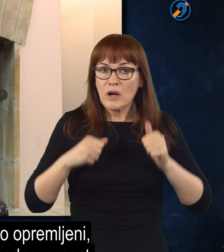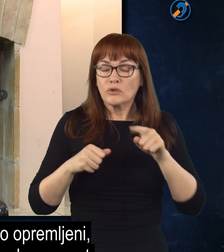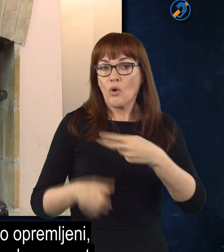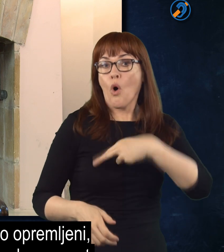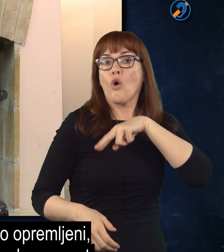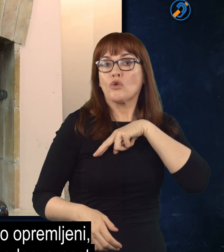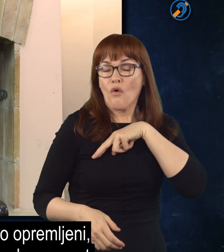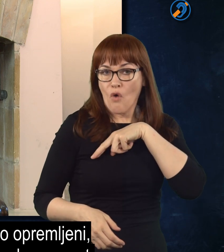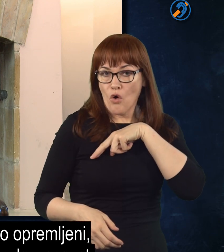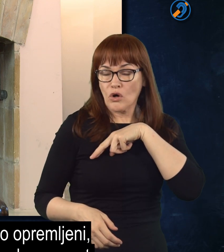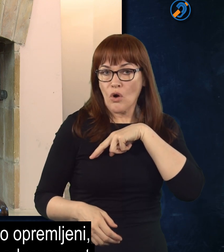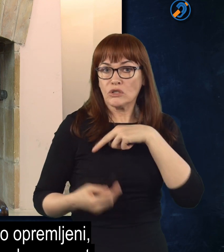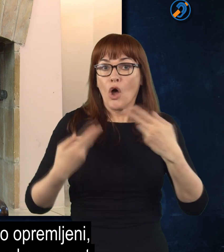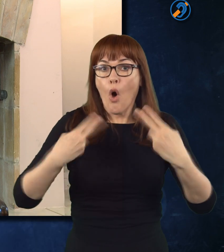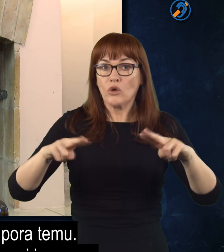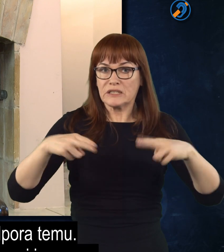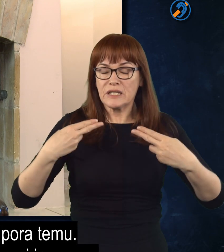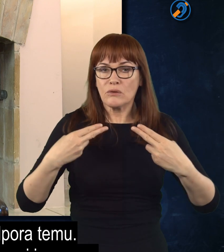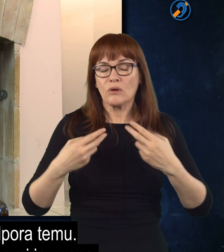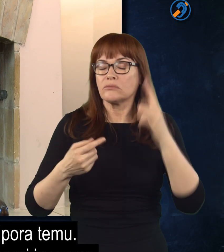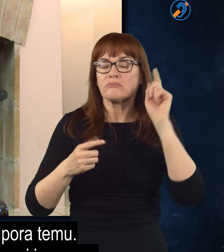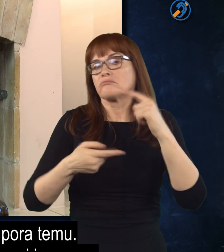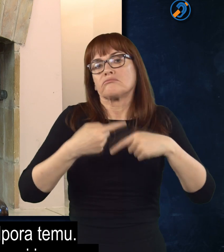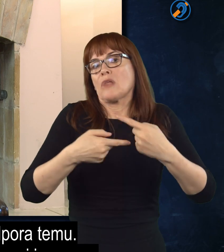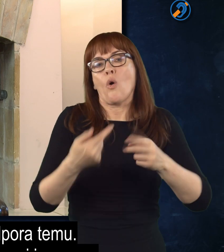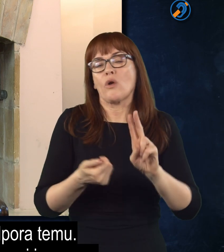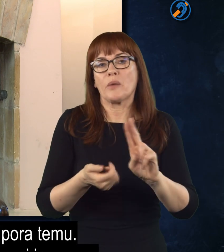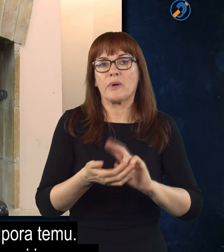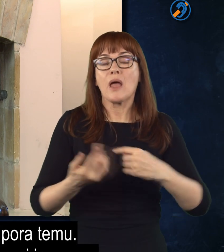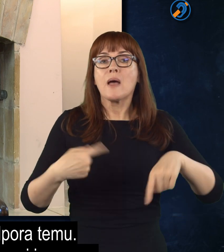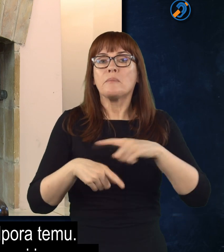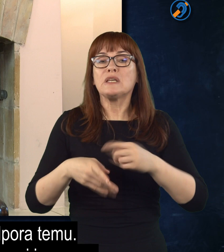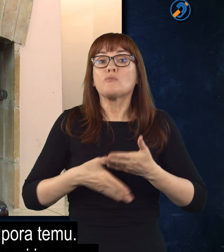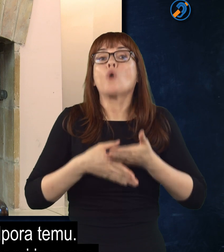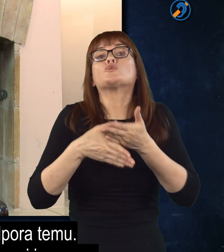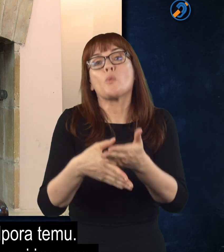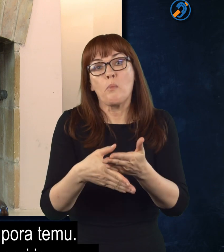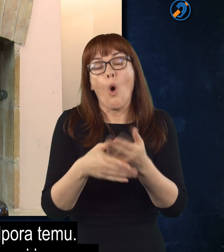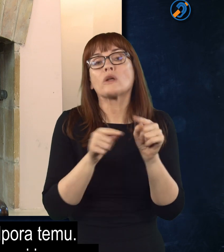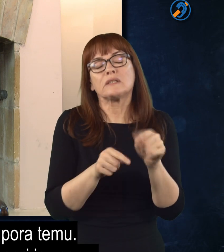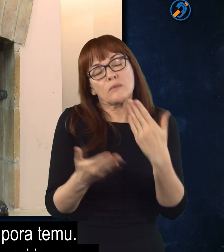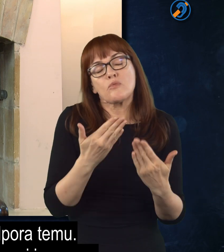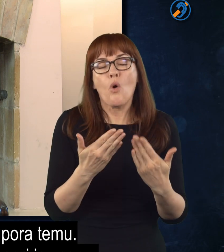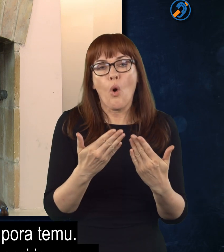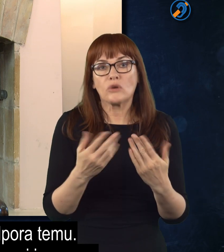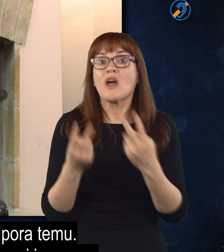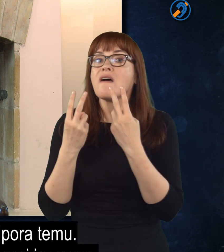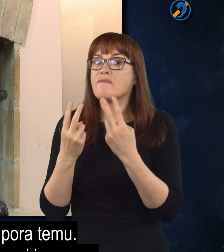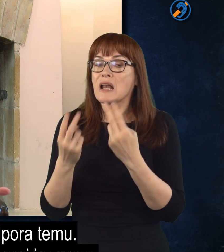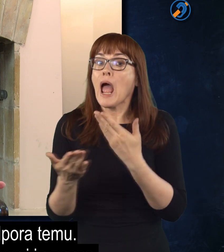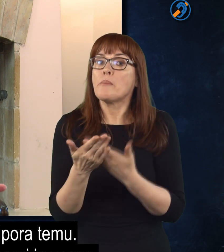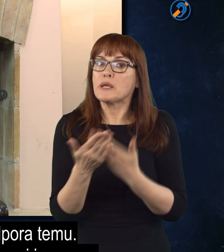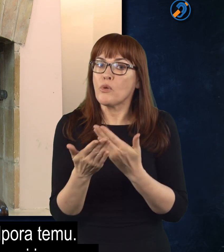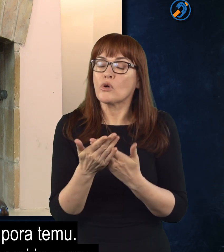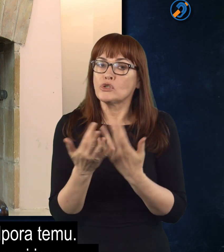lahko prevzeli to odgovornost, odzivnost in ne vem kaj še vse. Ne? Mi smo support mogoče temu. Tako